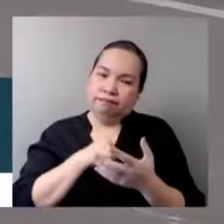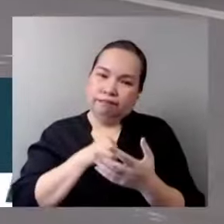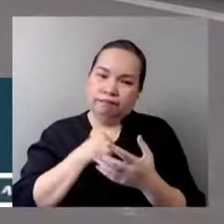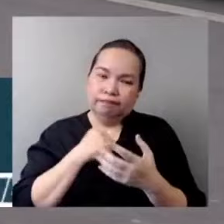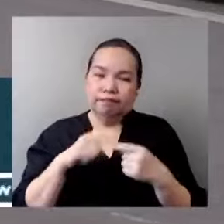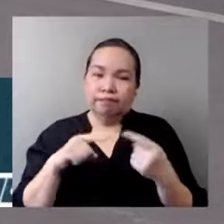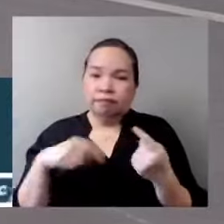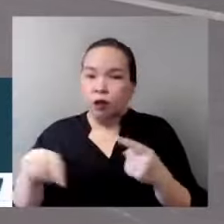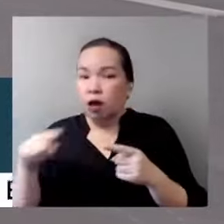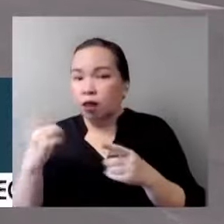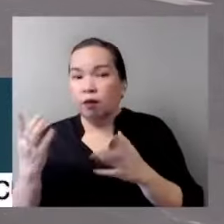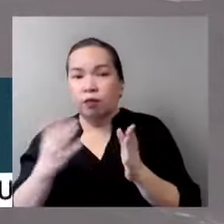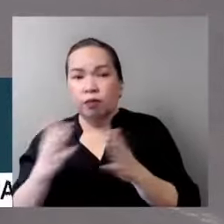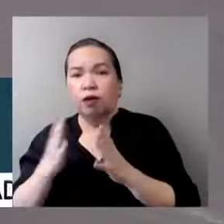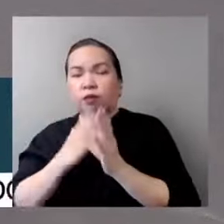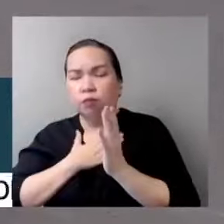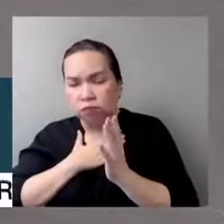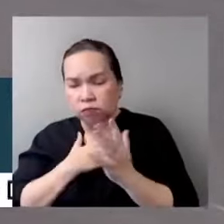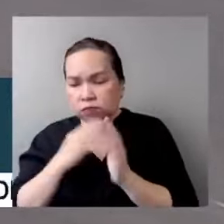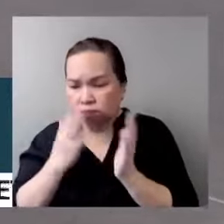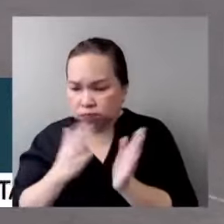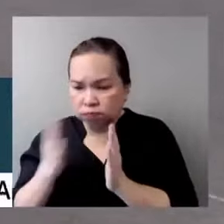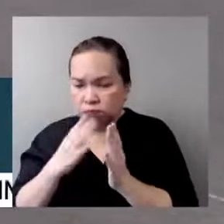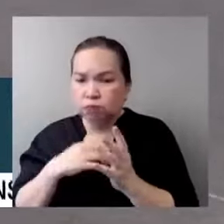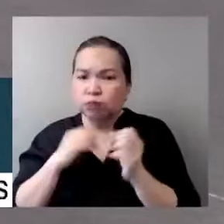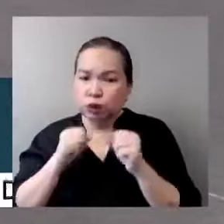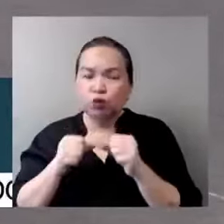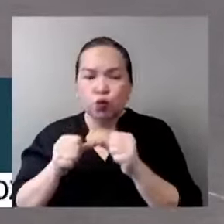to allow them to continue plying their routes.